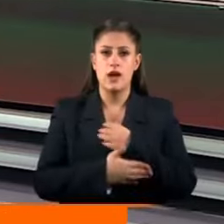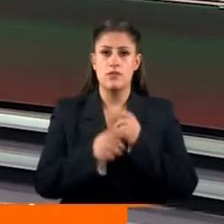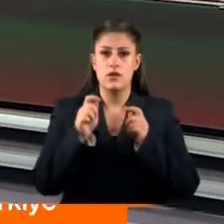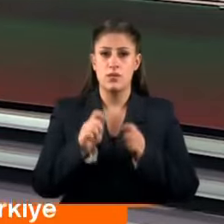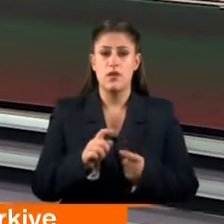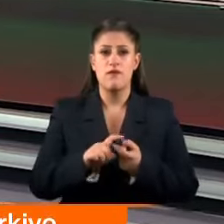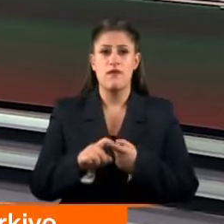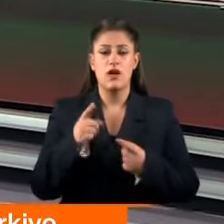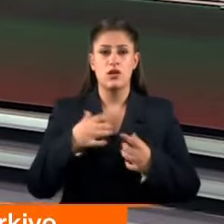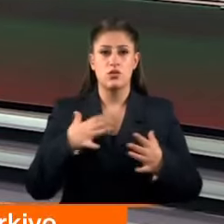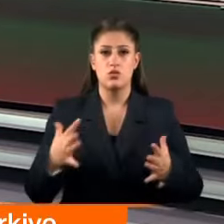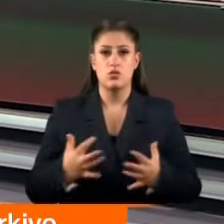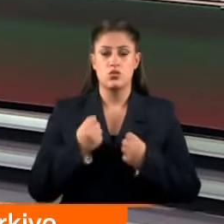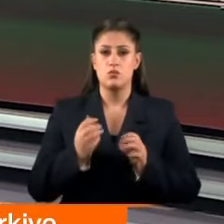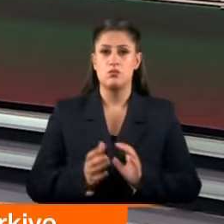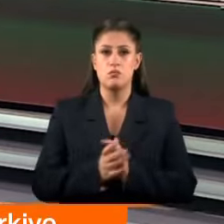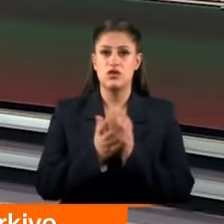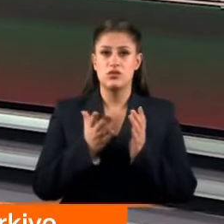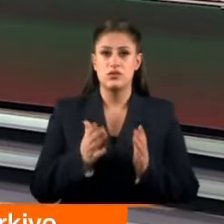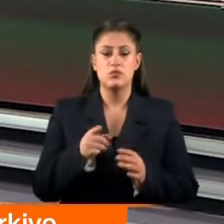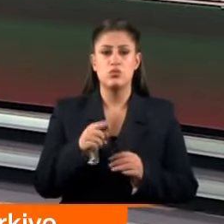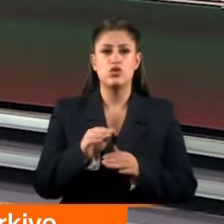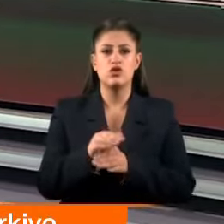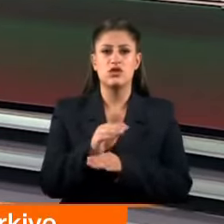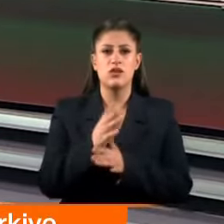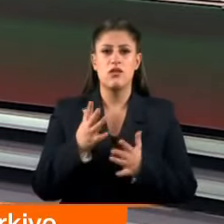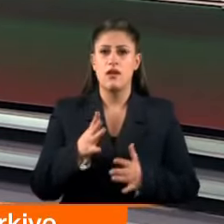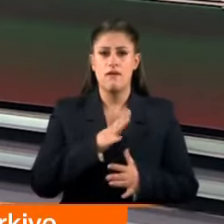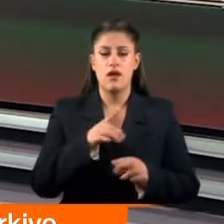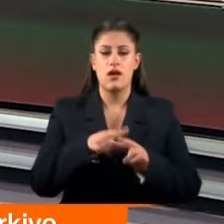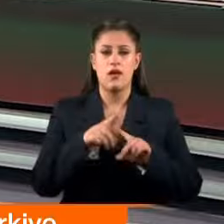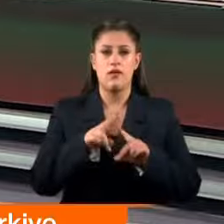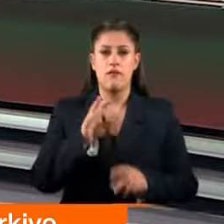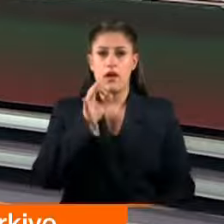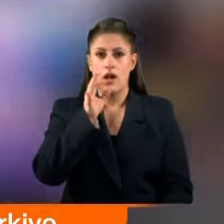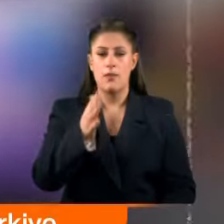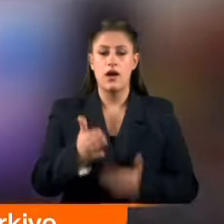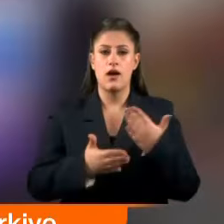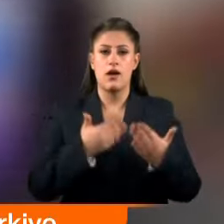ve kurtulmayı başaranlar yaşadıkları o süreci ATV Haber anlattı.